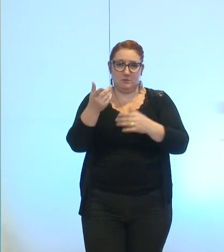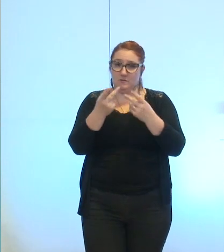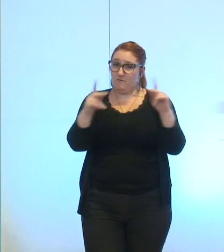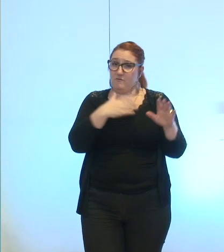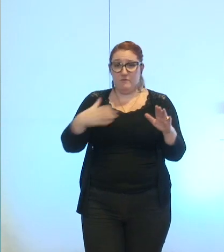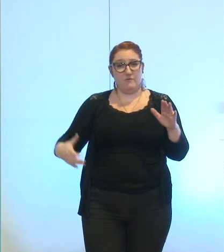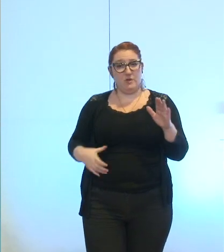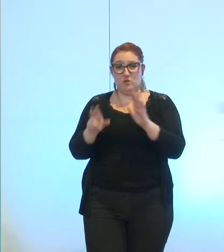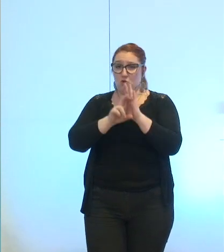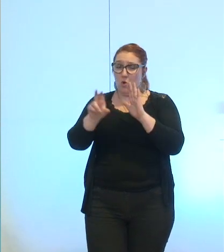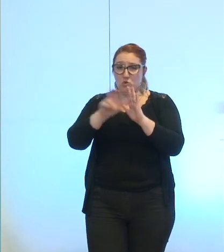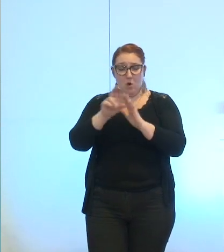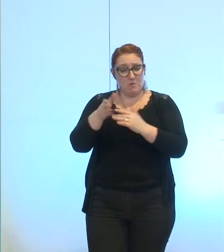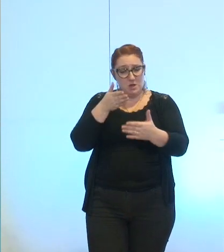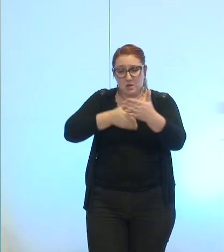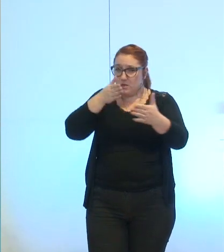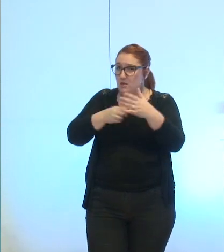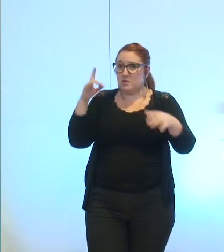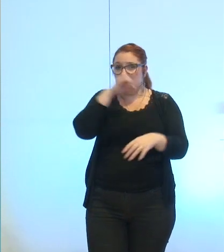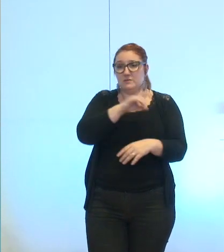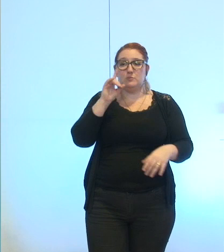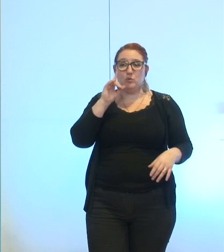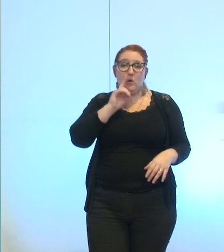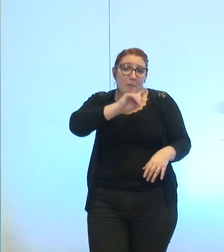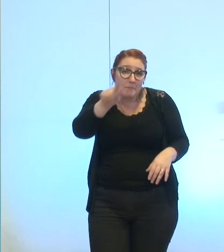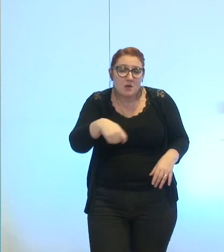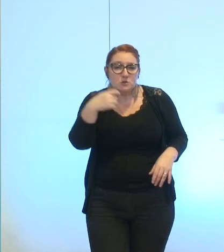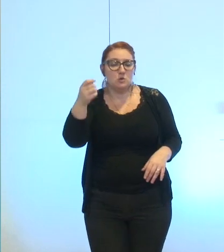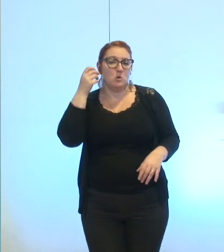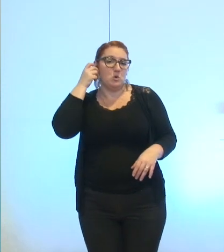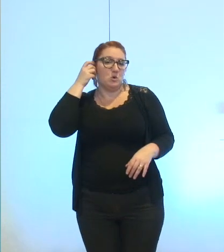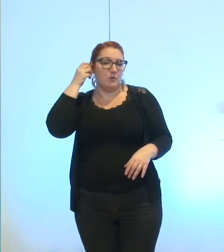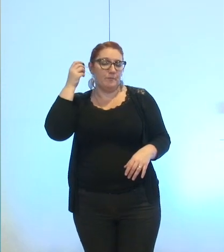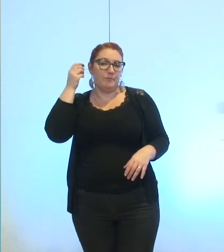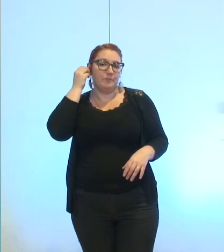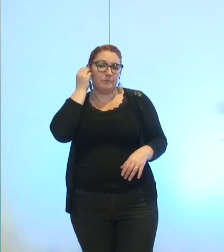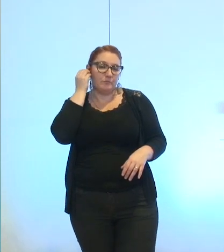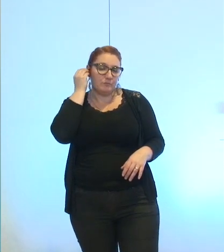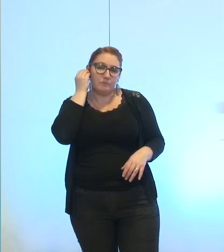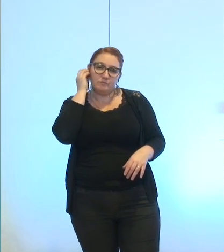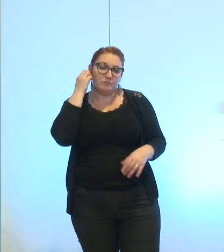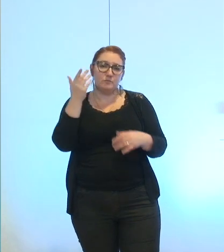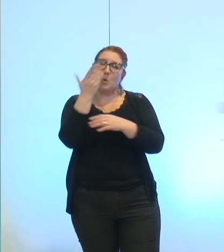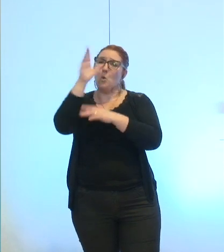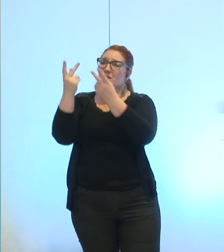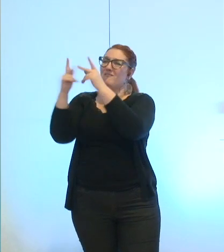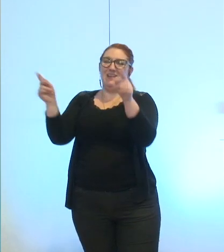qu'en effet ce niveau-là est très largement supérieur à celui des villes comparables et en terme de maintenance